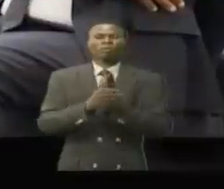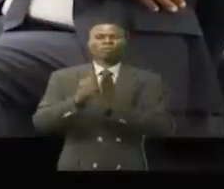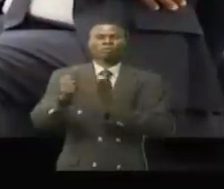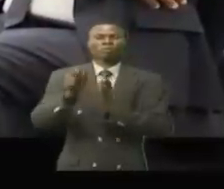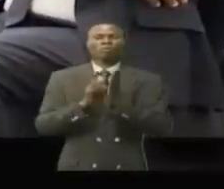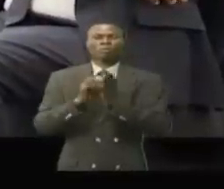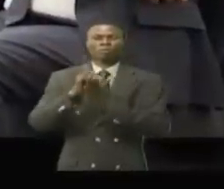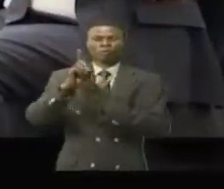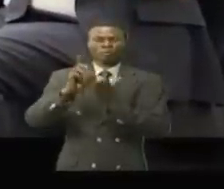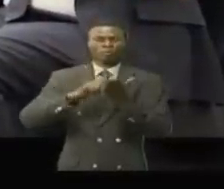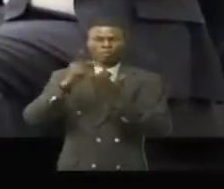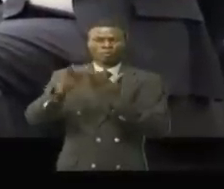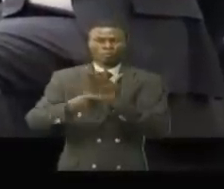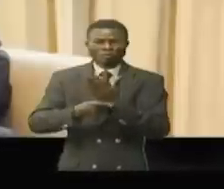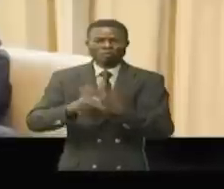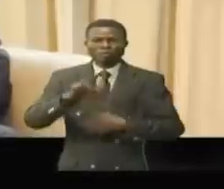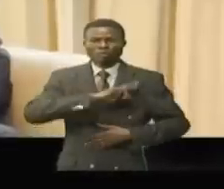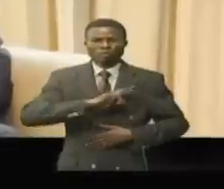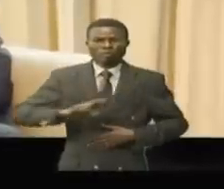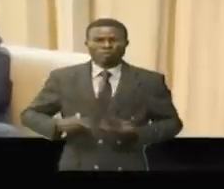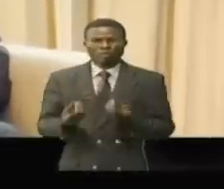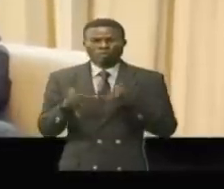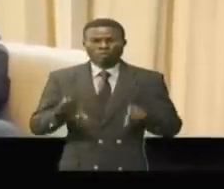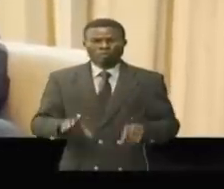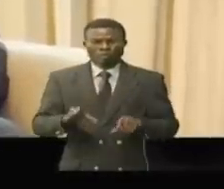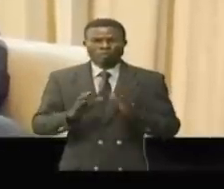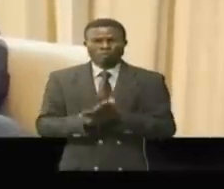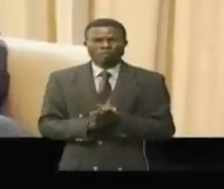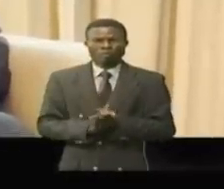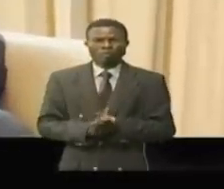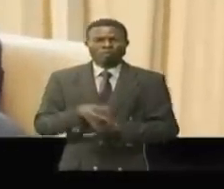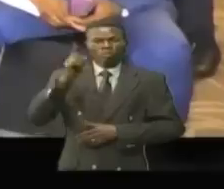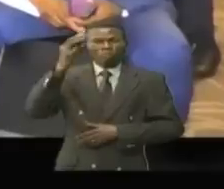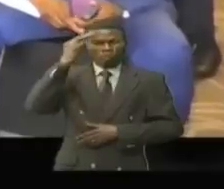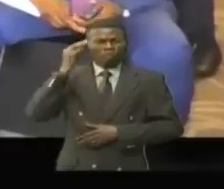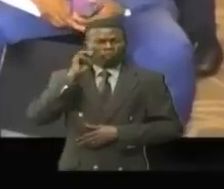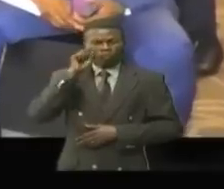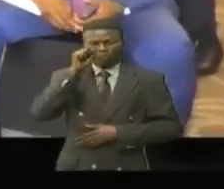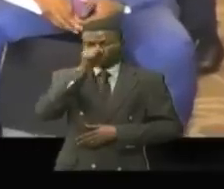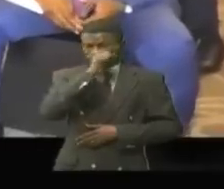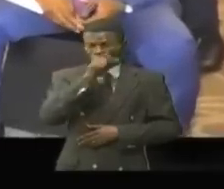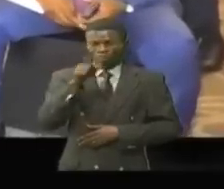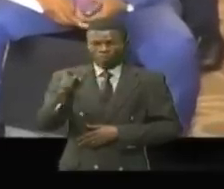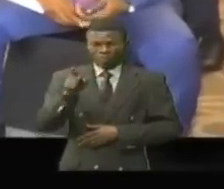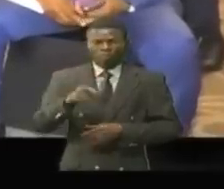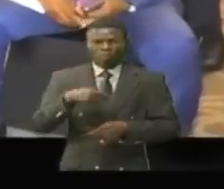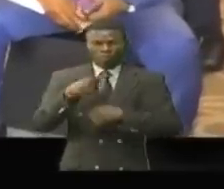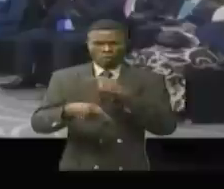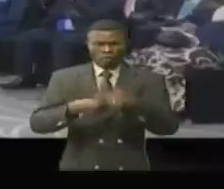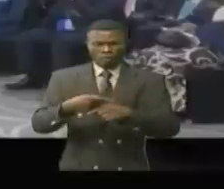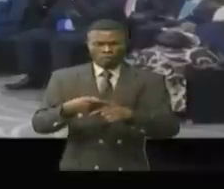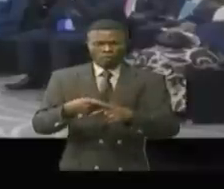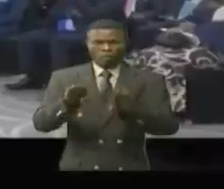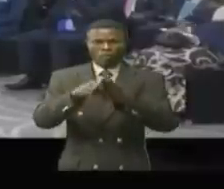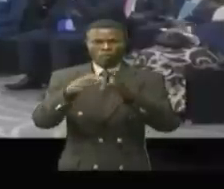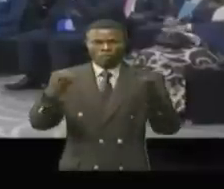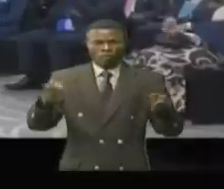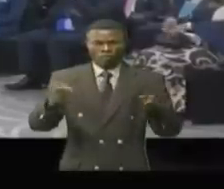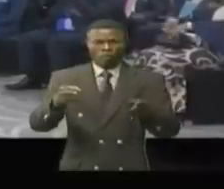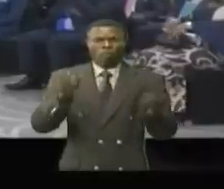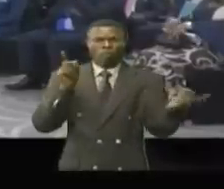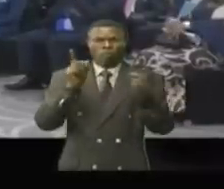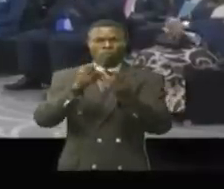développement en République démocratique du Congo, le Premier ministre Jean-Michel Samalou Kondé Kyenge vient de lancer le premier rendez-vous de